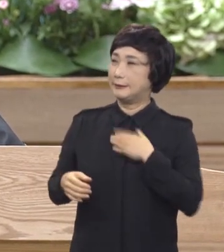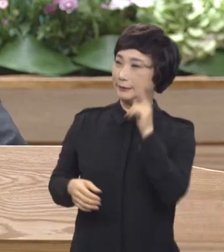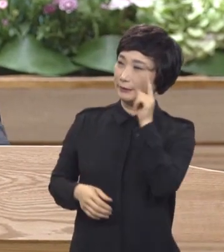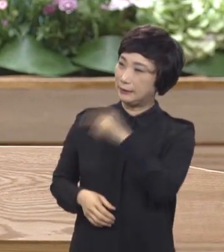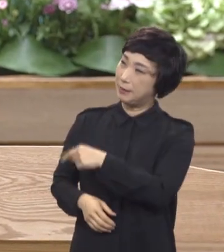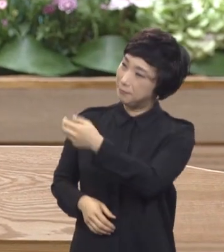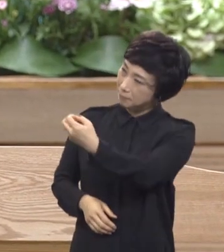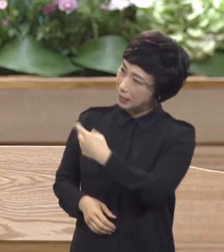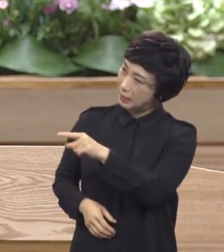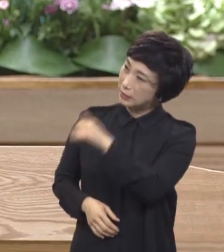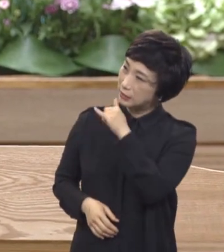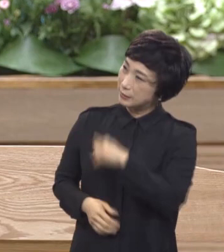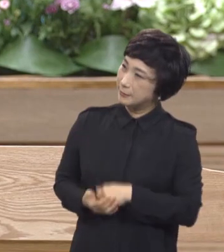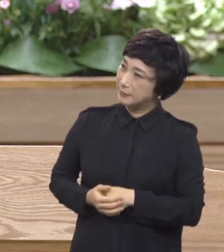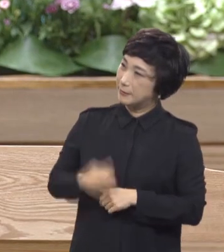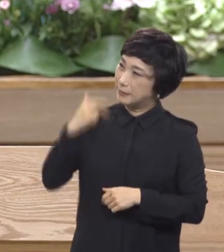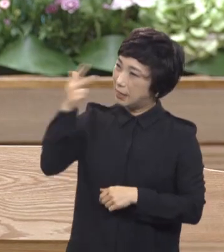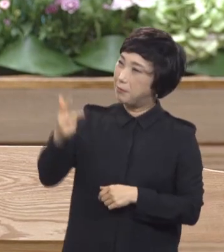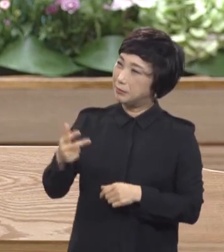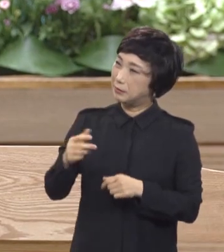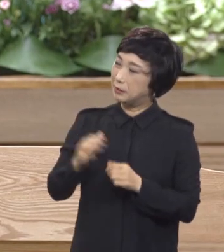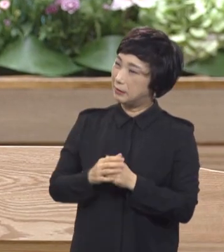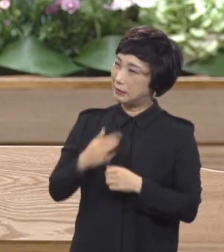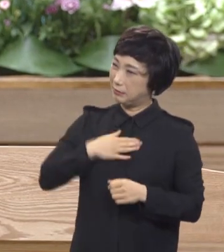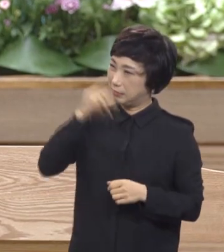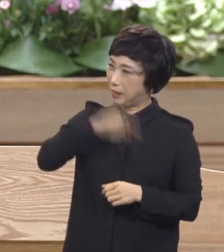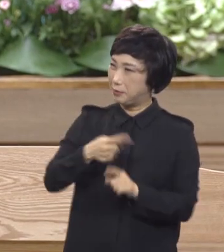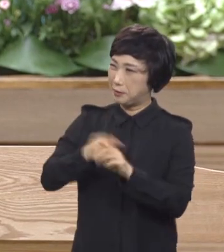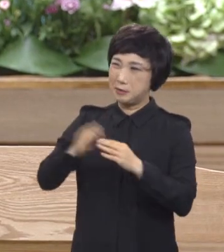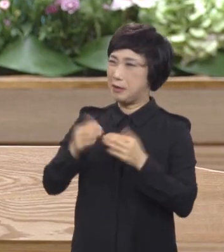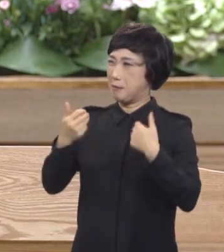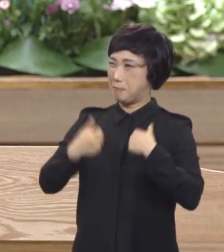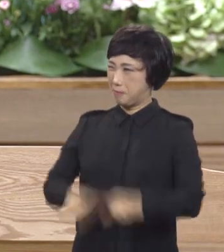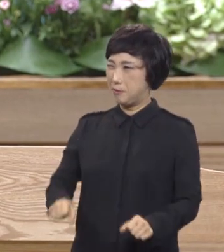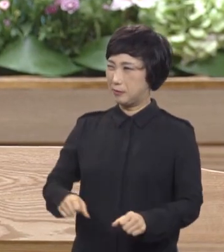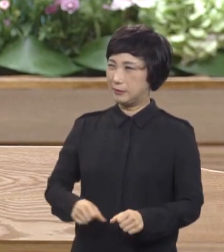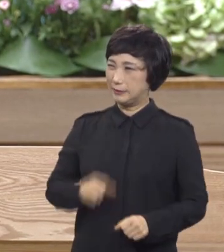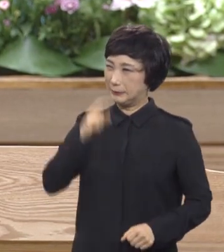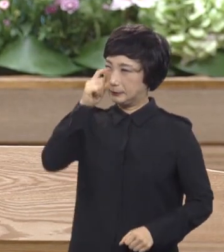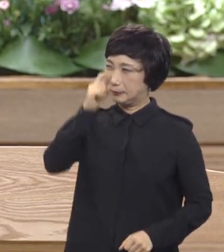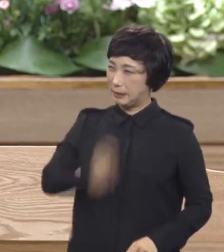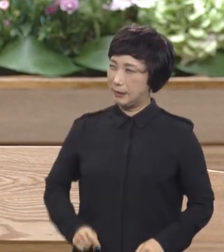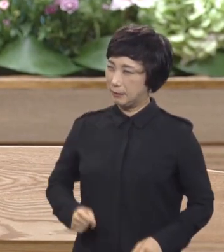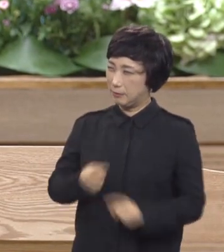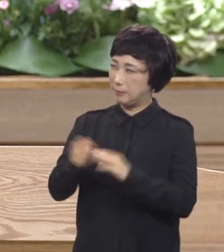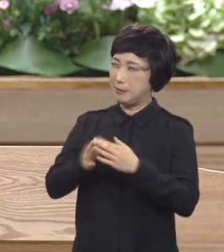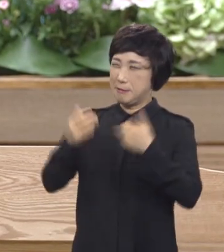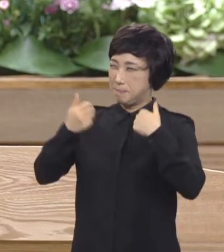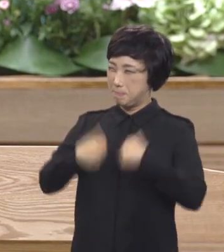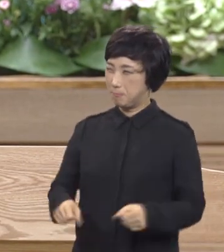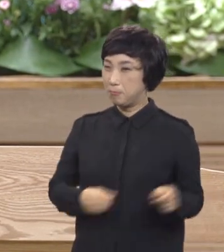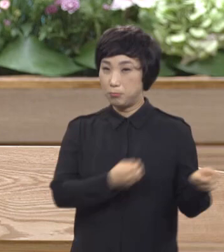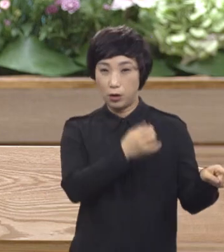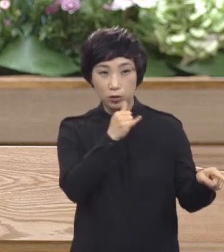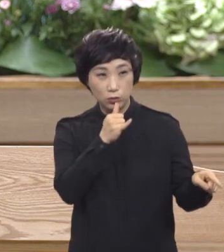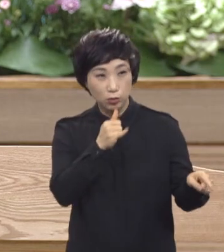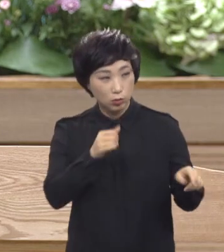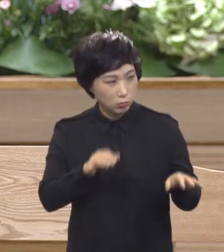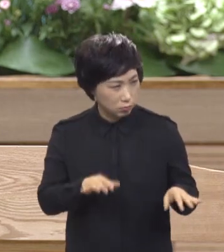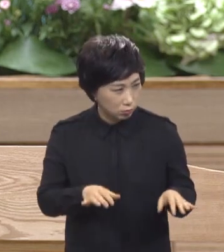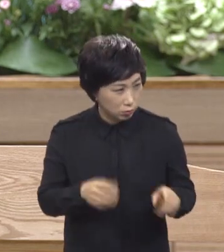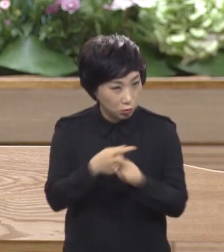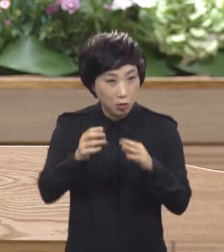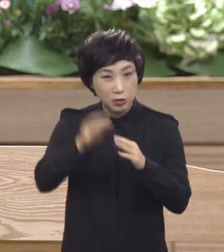나쁜 소리여서 내 다음 주부터 기분 나빠서 교회 안 가려고요 더러워서 교회 못 가고서 그러면